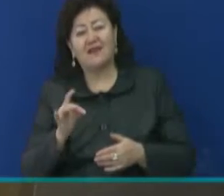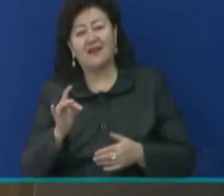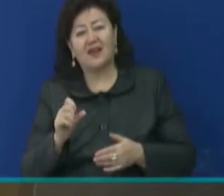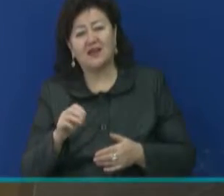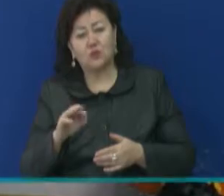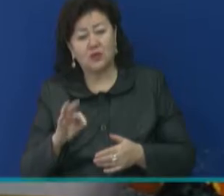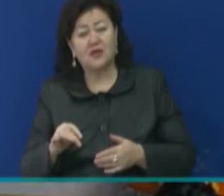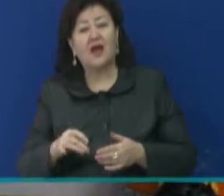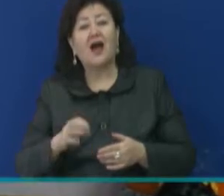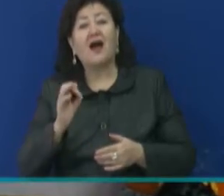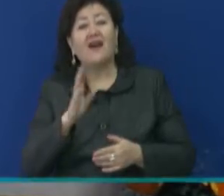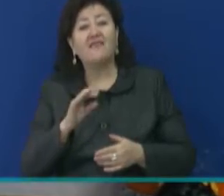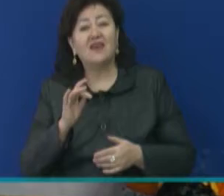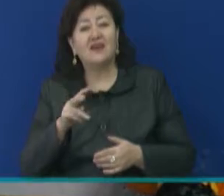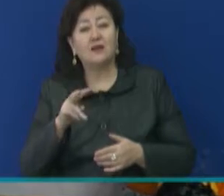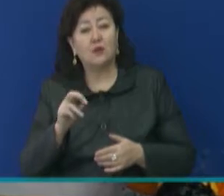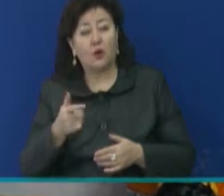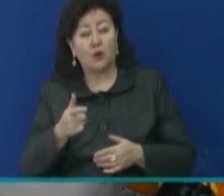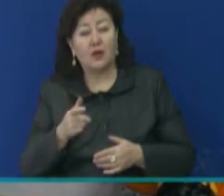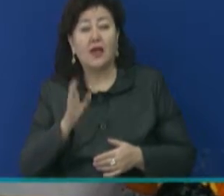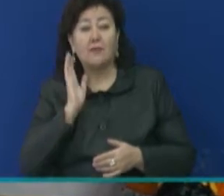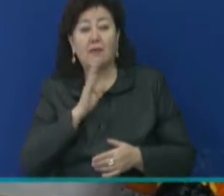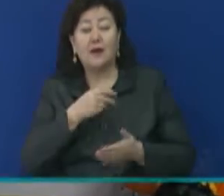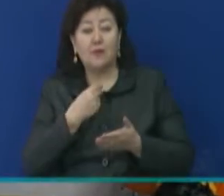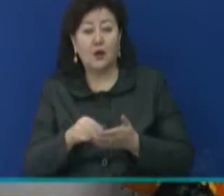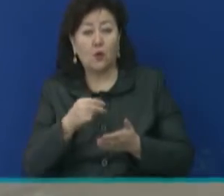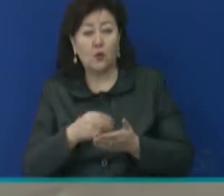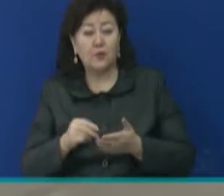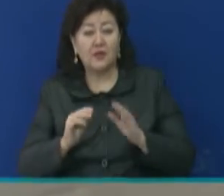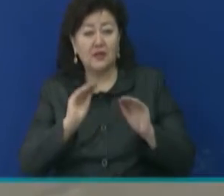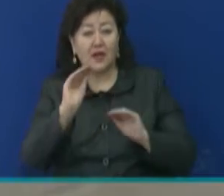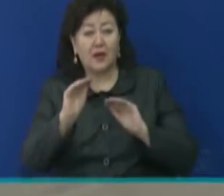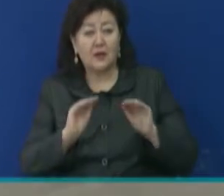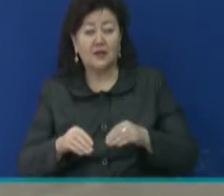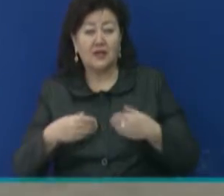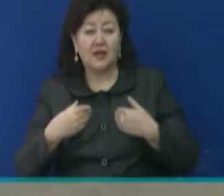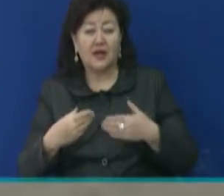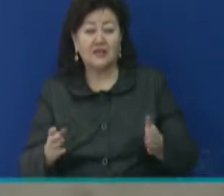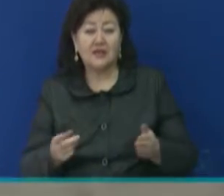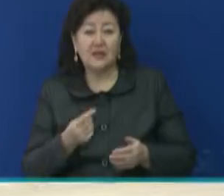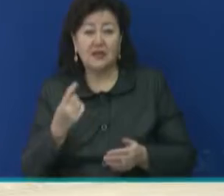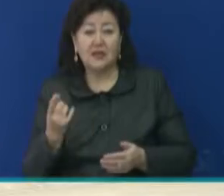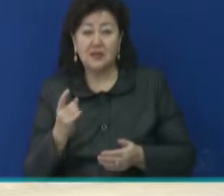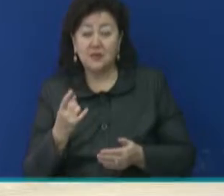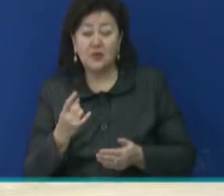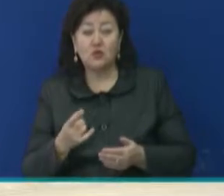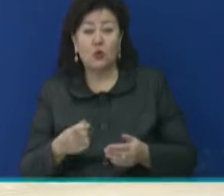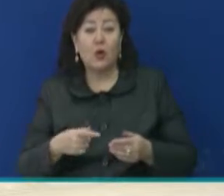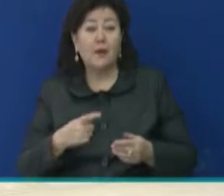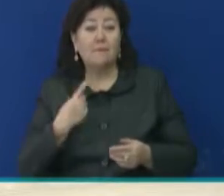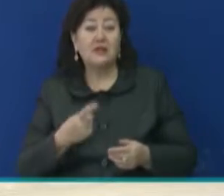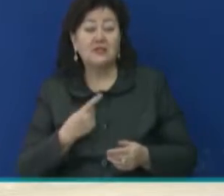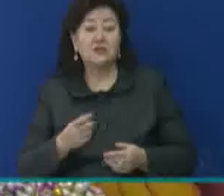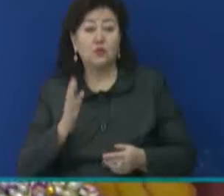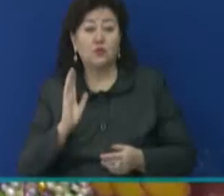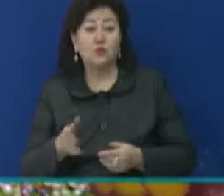необходимо было многодетная мать приобрела необходимое оборудование и открыла небольшую мастерскую возле своего дома теперь она